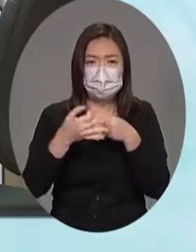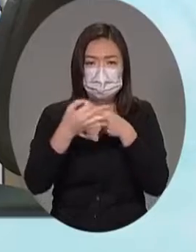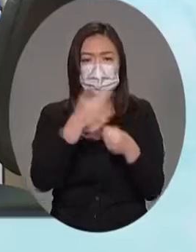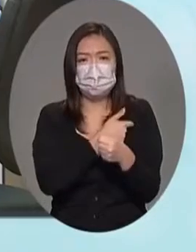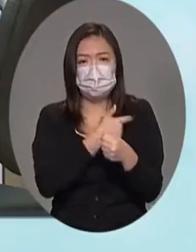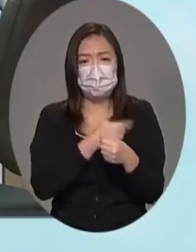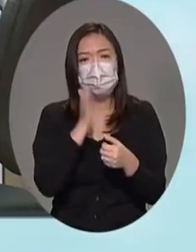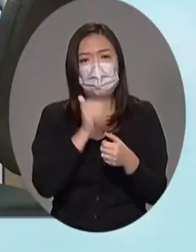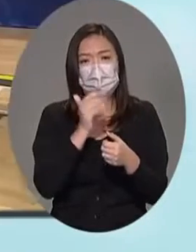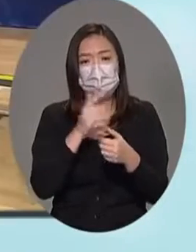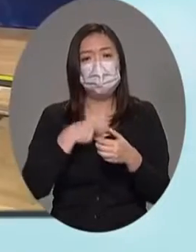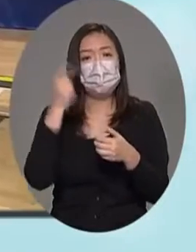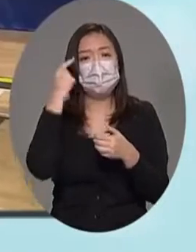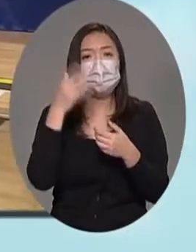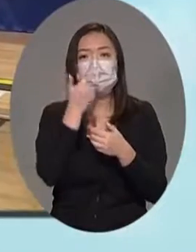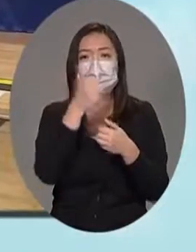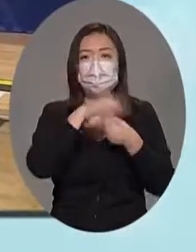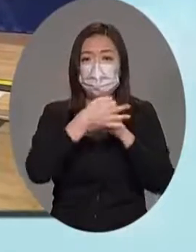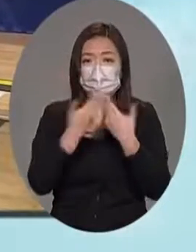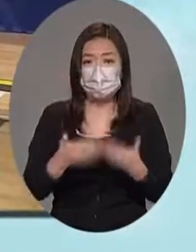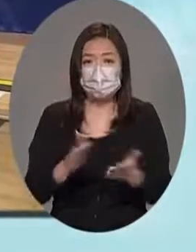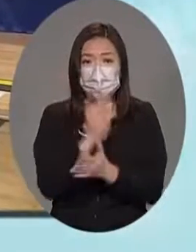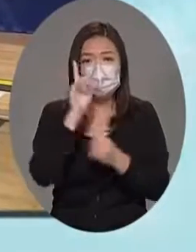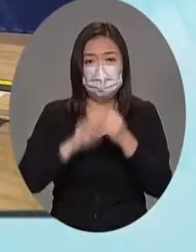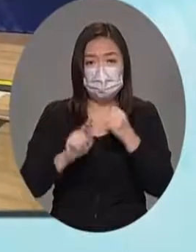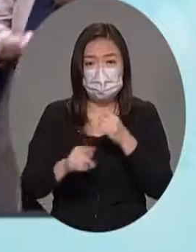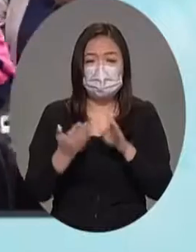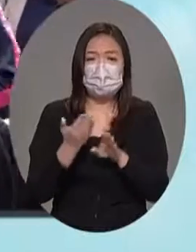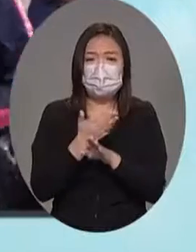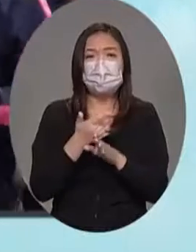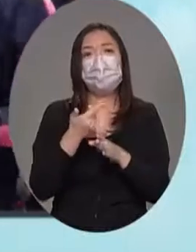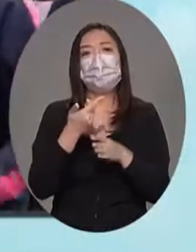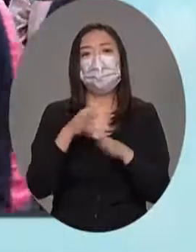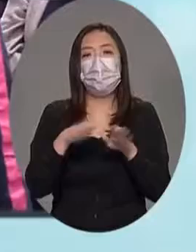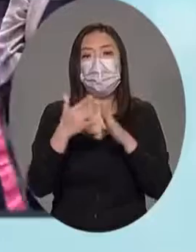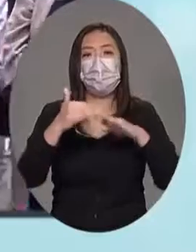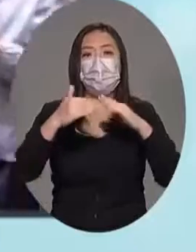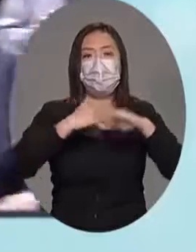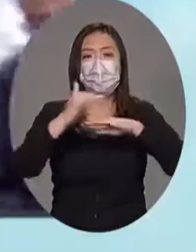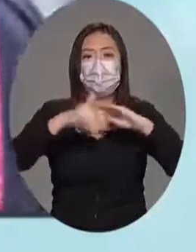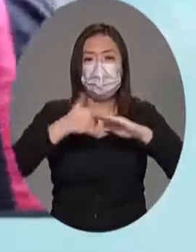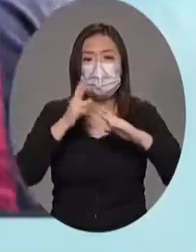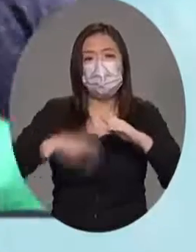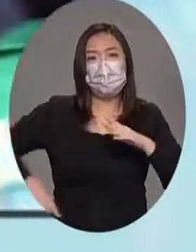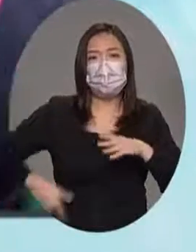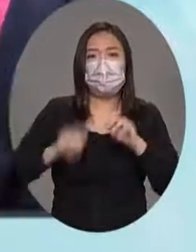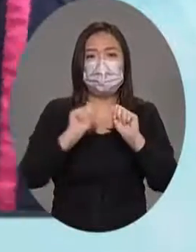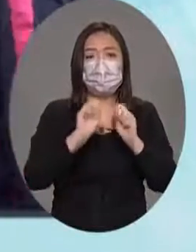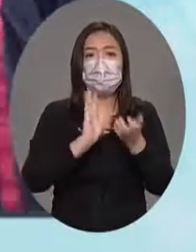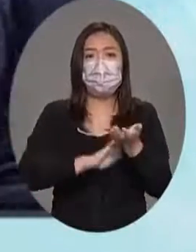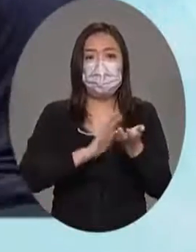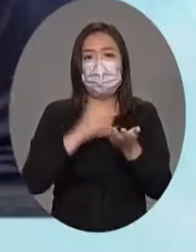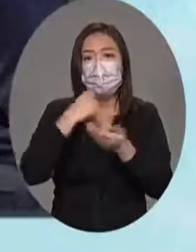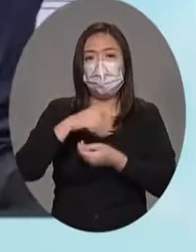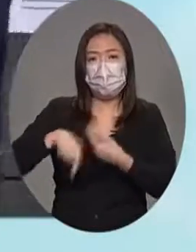為你都知道好多國家都會喺今年年底前後個時段都會開關，腎衰竭啊，需要血液透